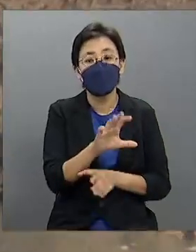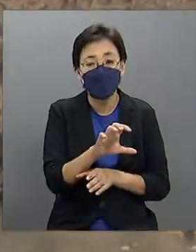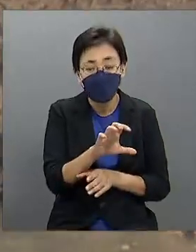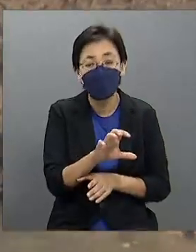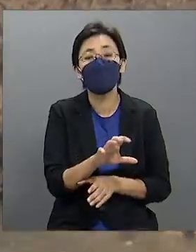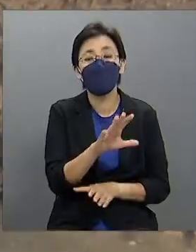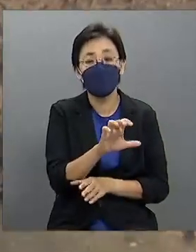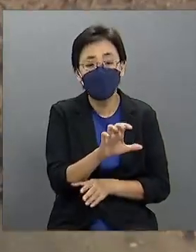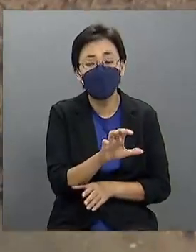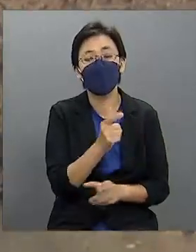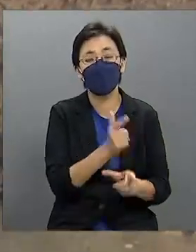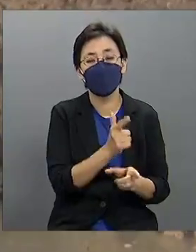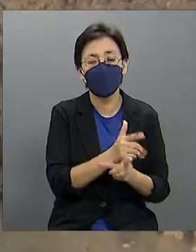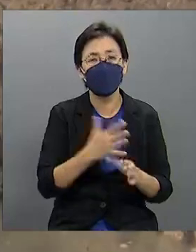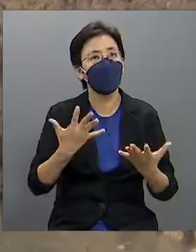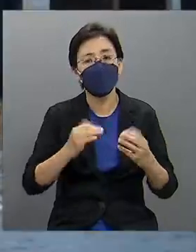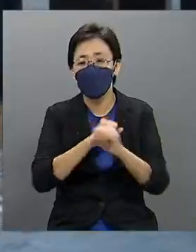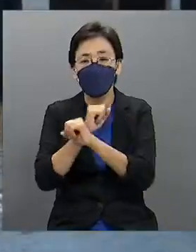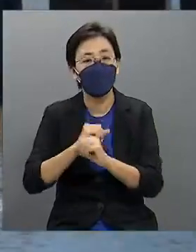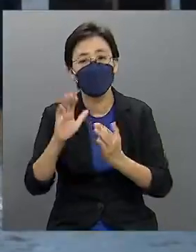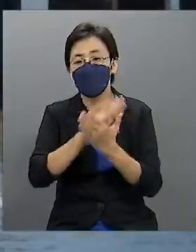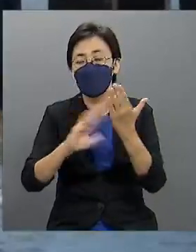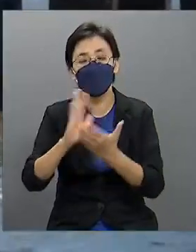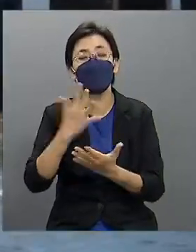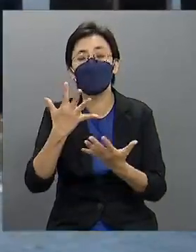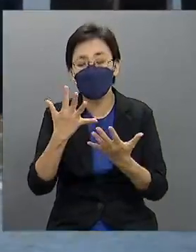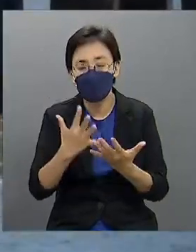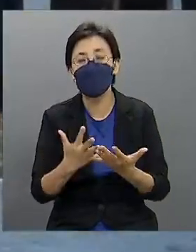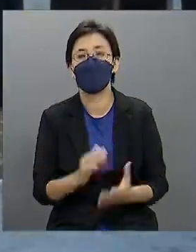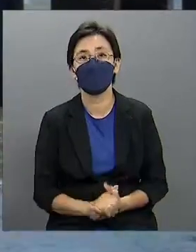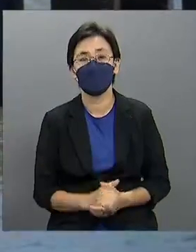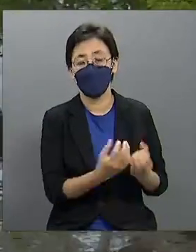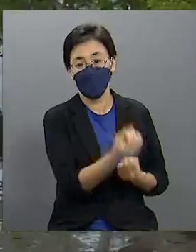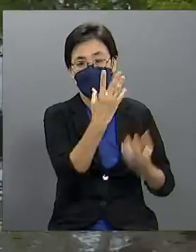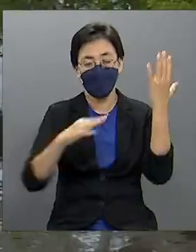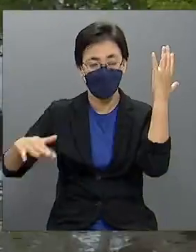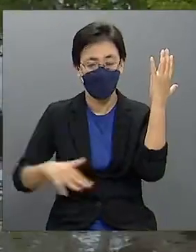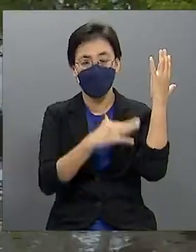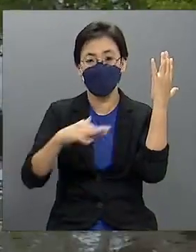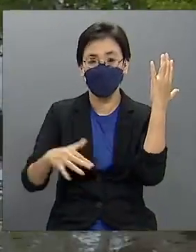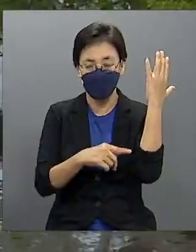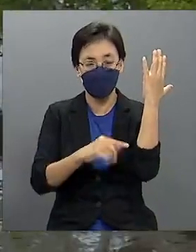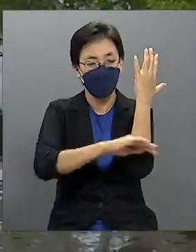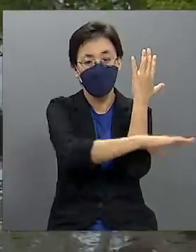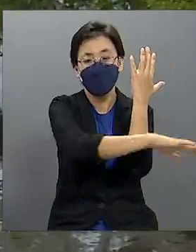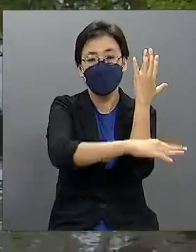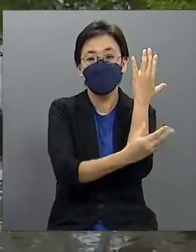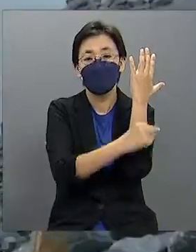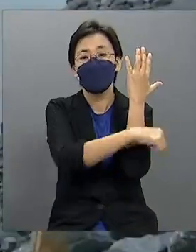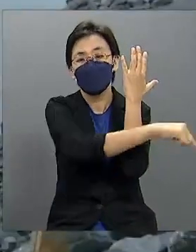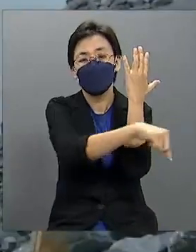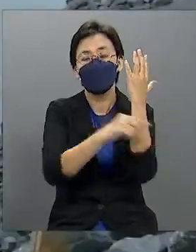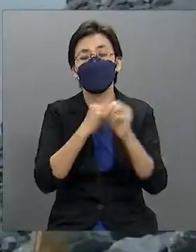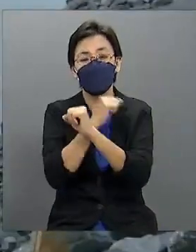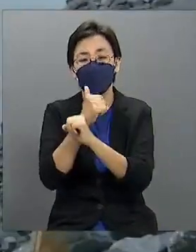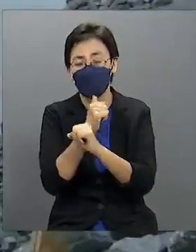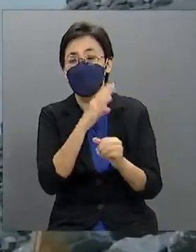ประเทศเราเลยเหอนไมมนมวทมเห็กาส เวลาโนทำลายไปเวลาธรรมชาิโจมตีข้มา มนจไม